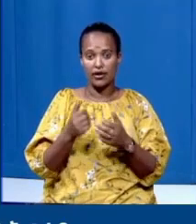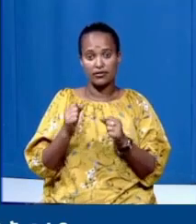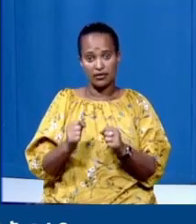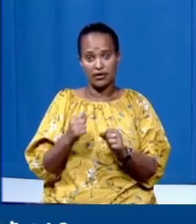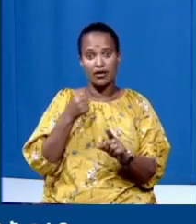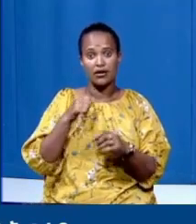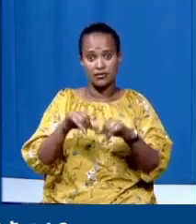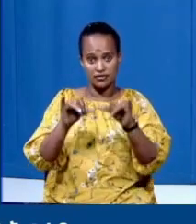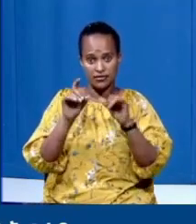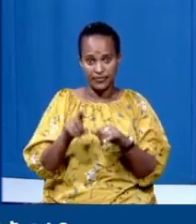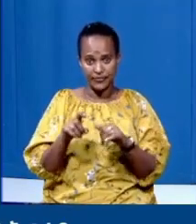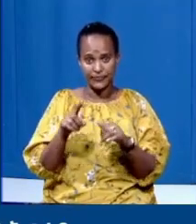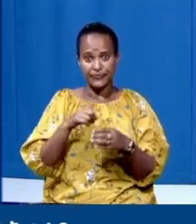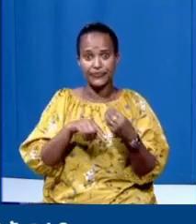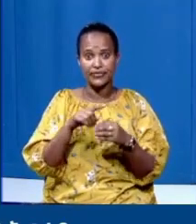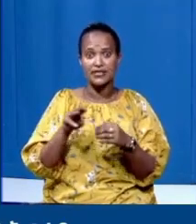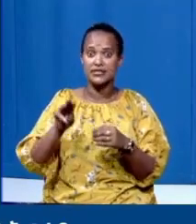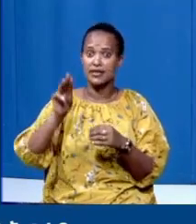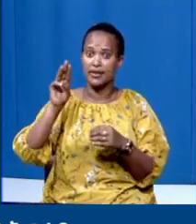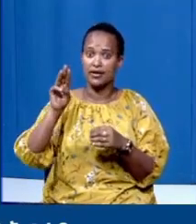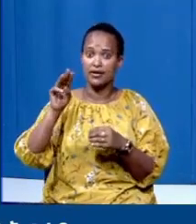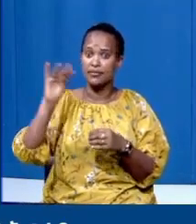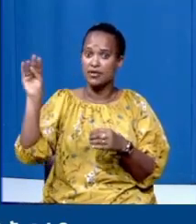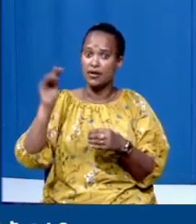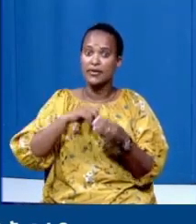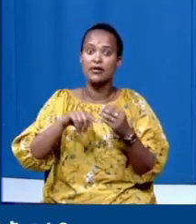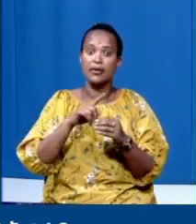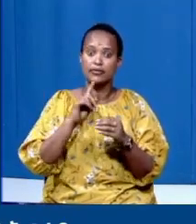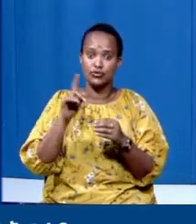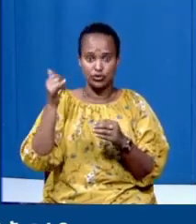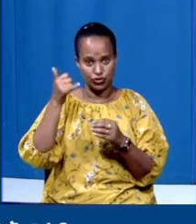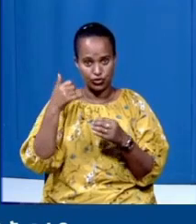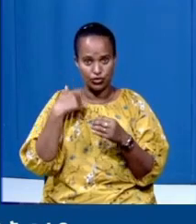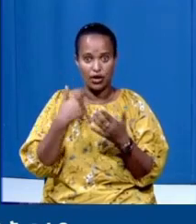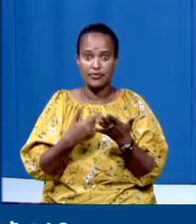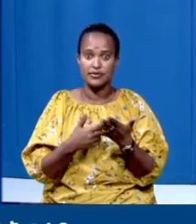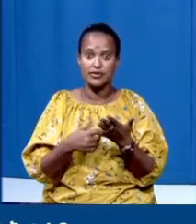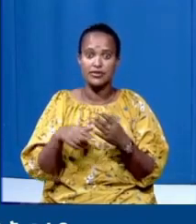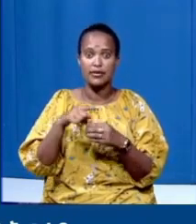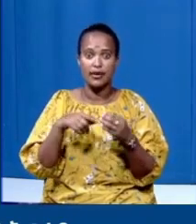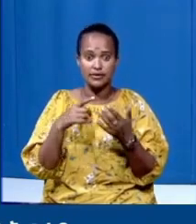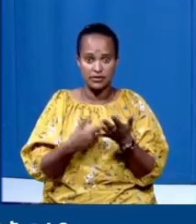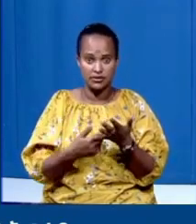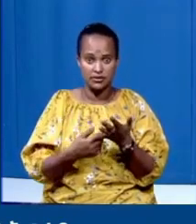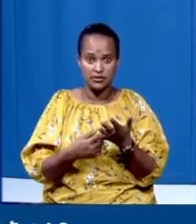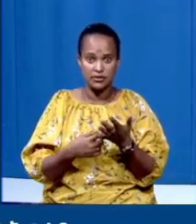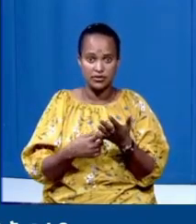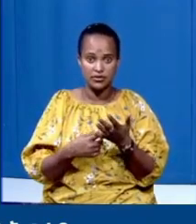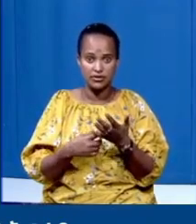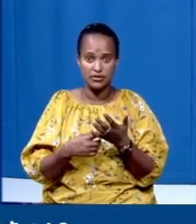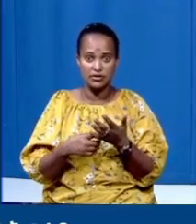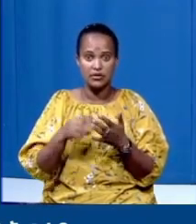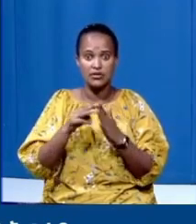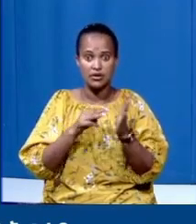ኣብርትዕና ክንቅፅለሉ እዩ ዝግባእ ካብ ከባቢ ሰሜን ምዕራብ ከባቢ ኢነ ዝድውል ዘለኹ ኣብዚ ከባቢ እዚ ወራሪ